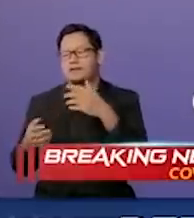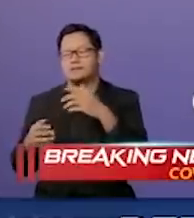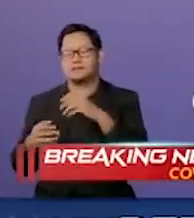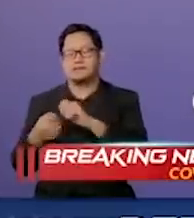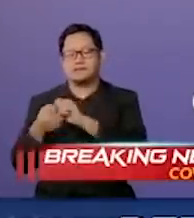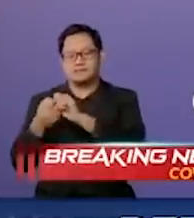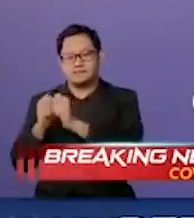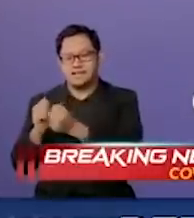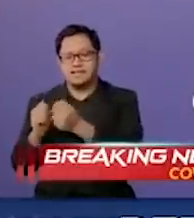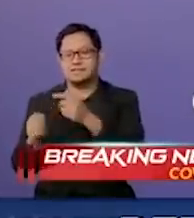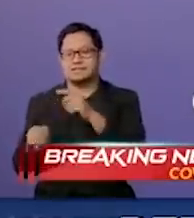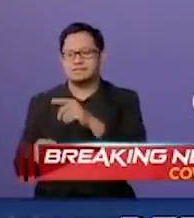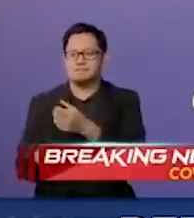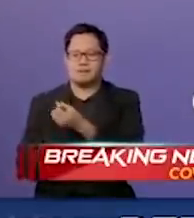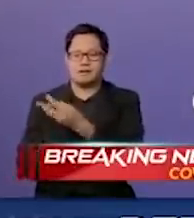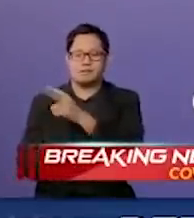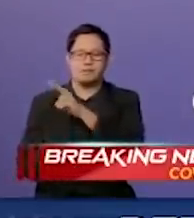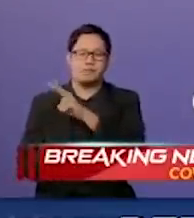hari ini sebanyak